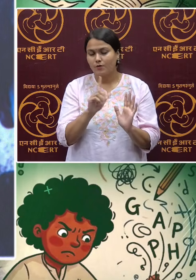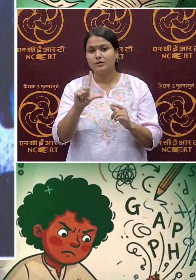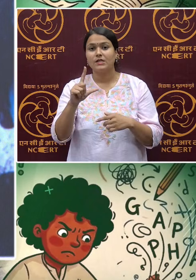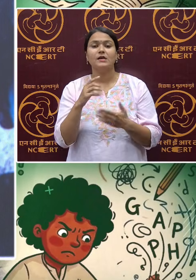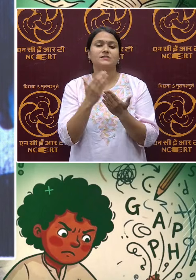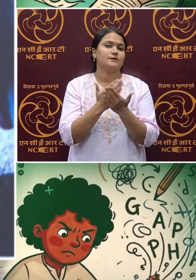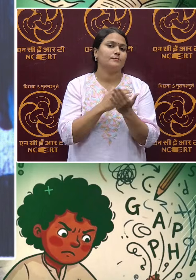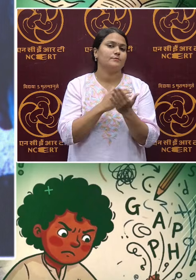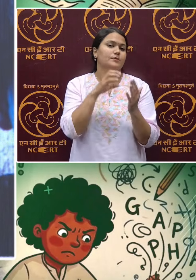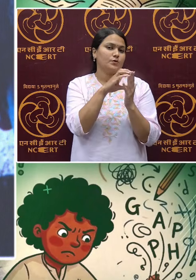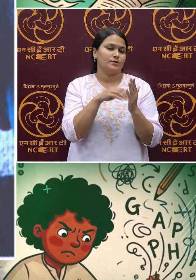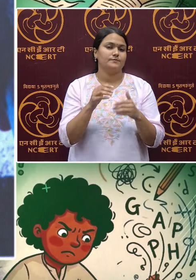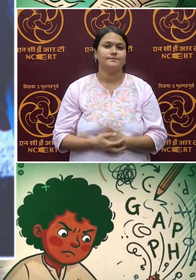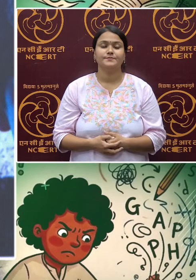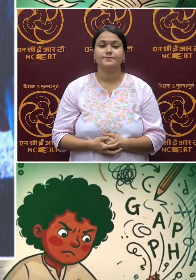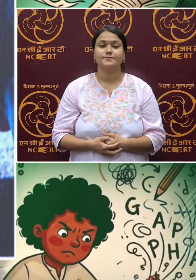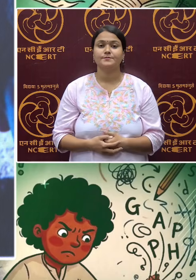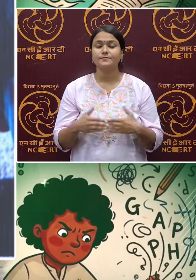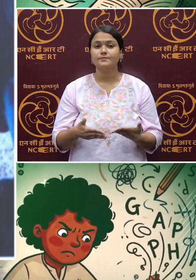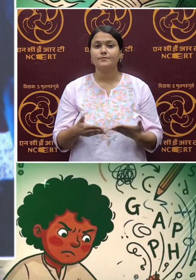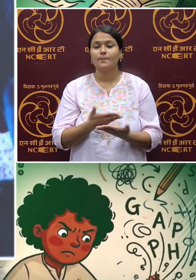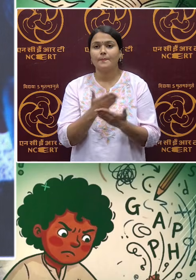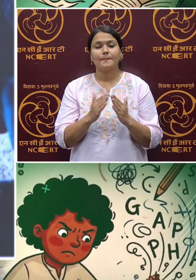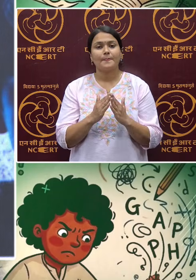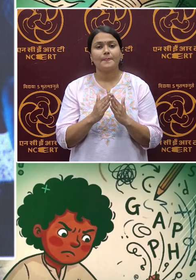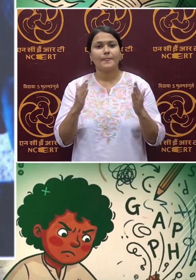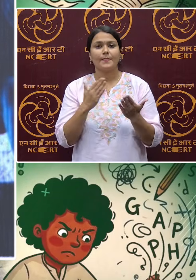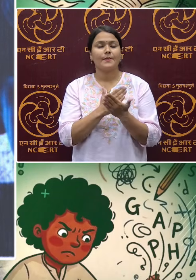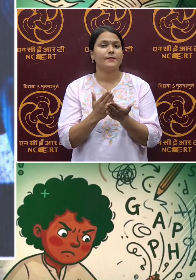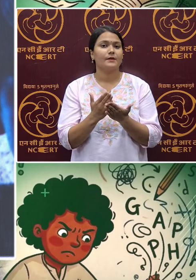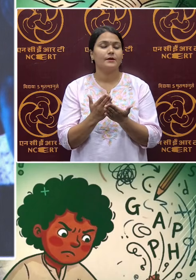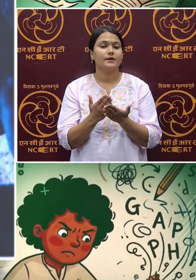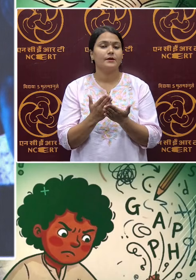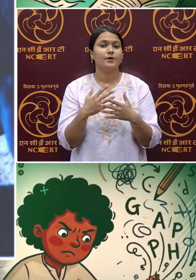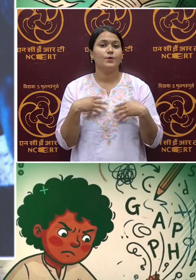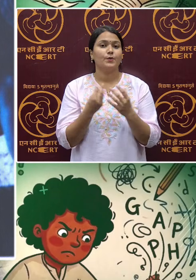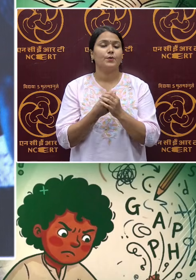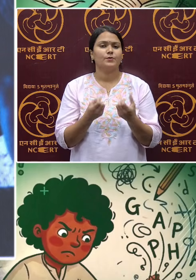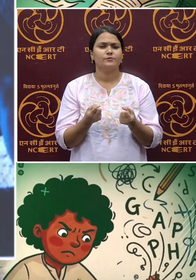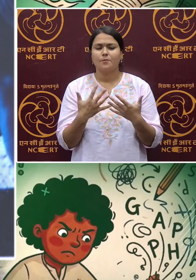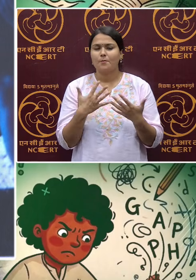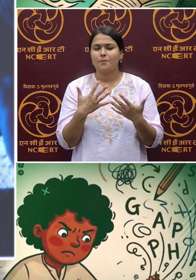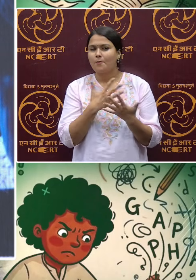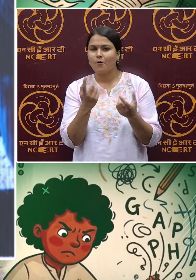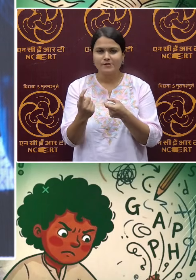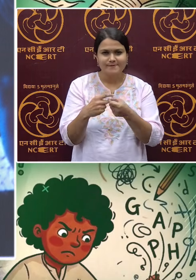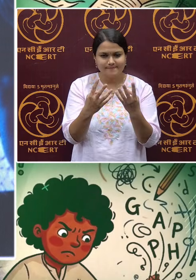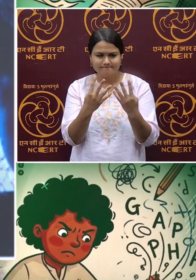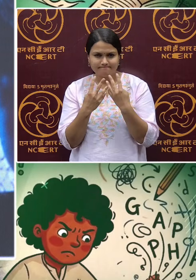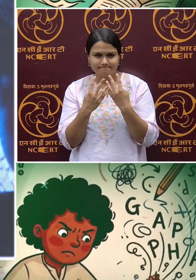content. और सबसे बड़ी बात ये कि अपने सभी सेशंस को हम बनाने की कोशिश करते हैं वेरी एंगेजिंग,